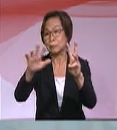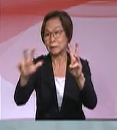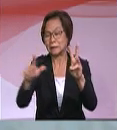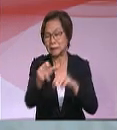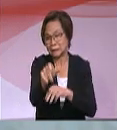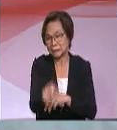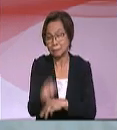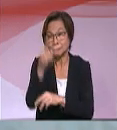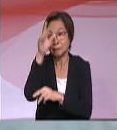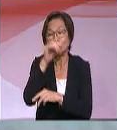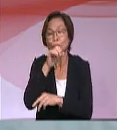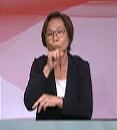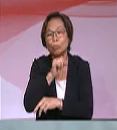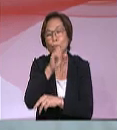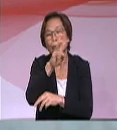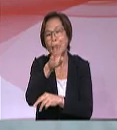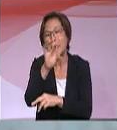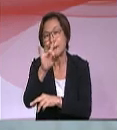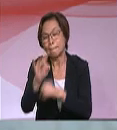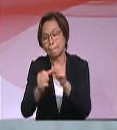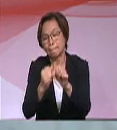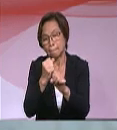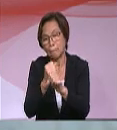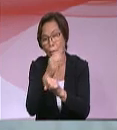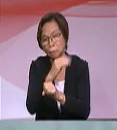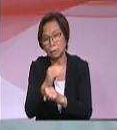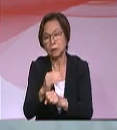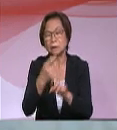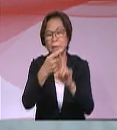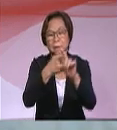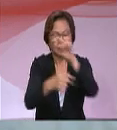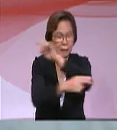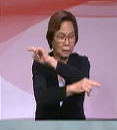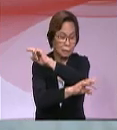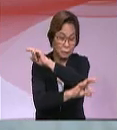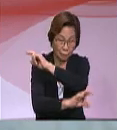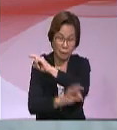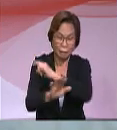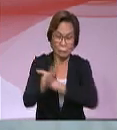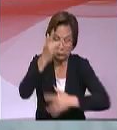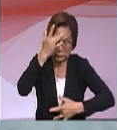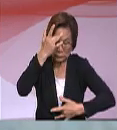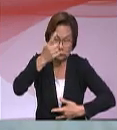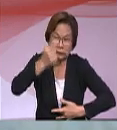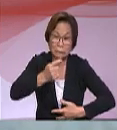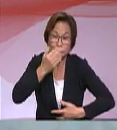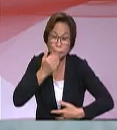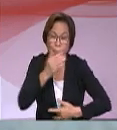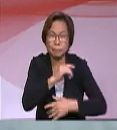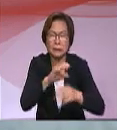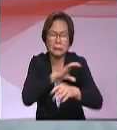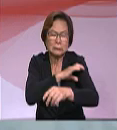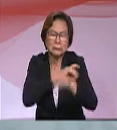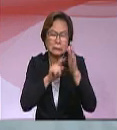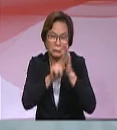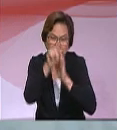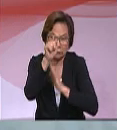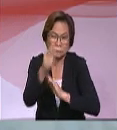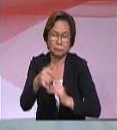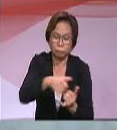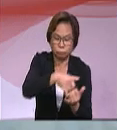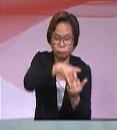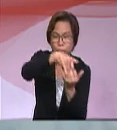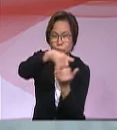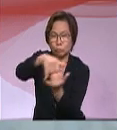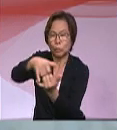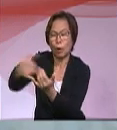97,153, seorang lelaki berusia 68 tahun dari Negeri Sembilan. Beliau mempunyai penyakit kencing manis dan darah tinggi. Jenazah